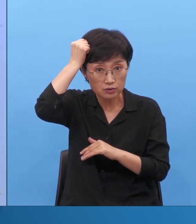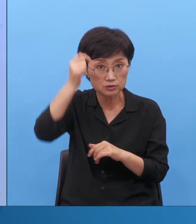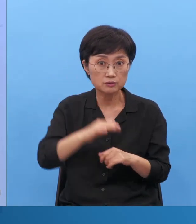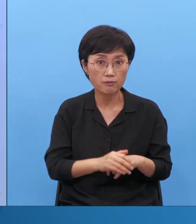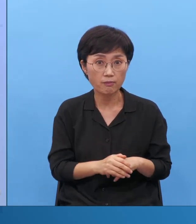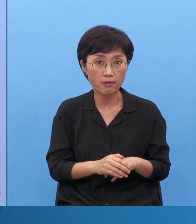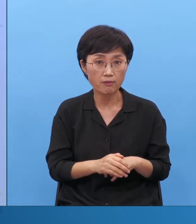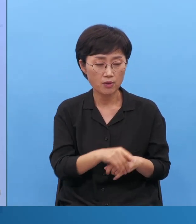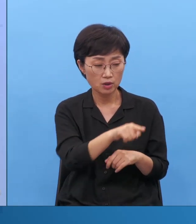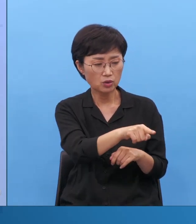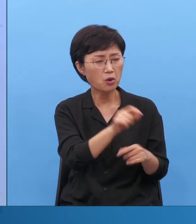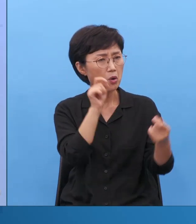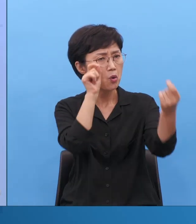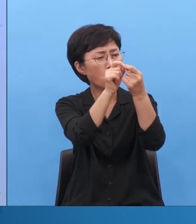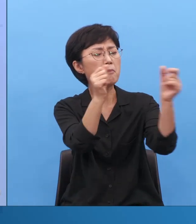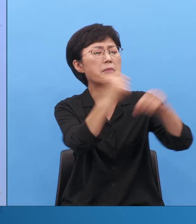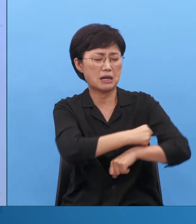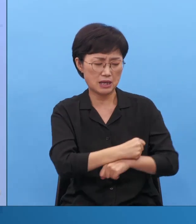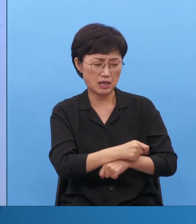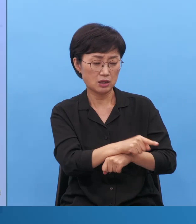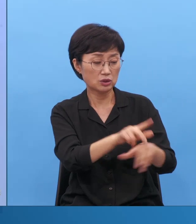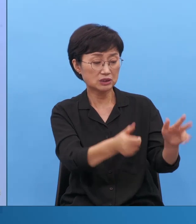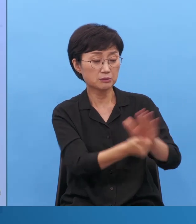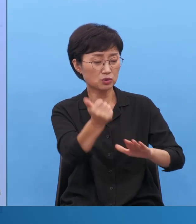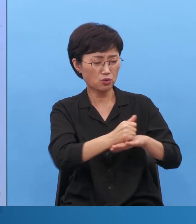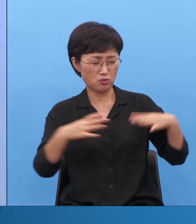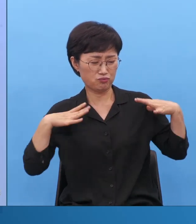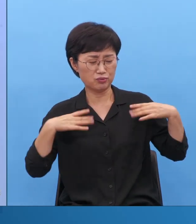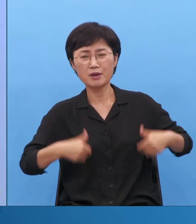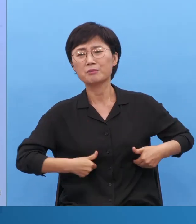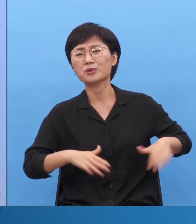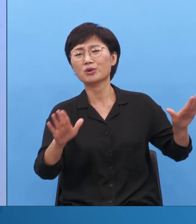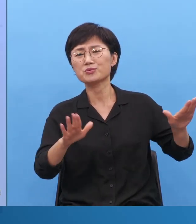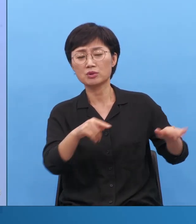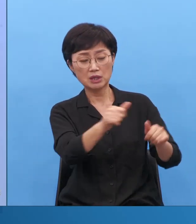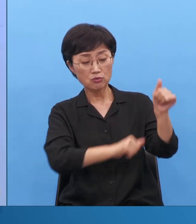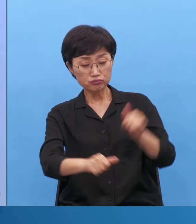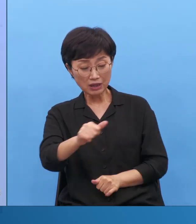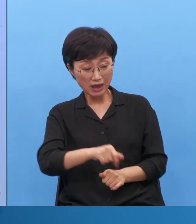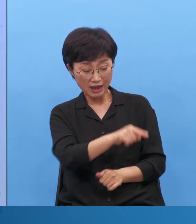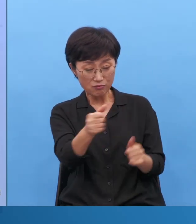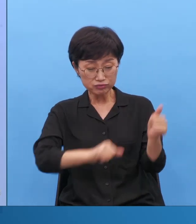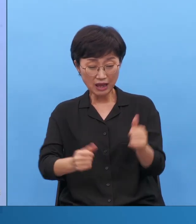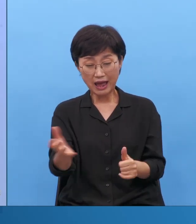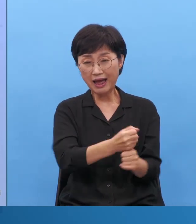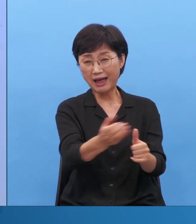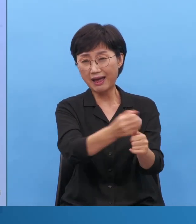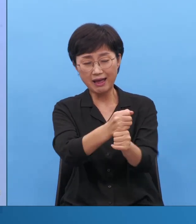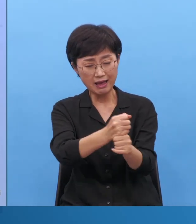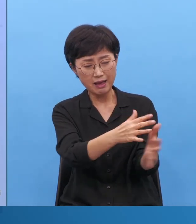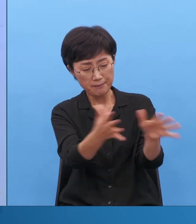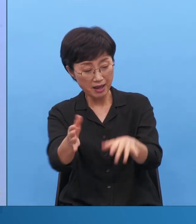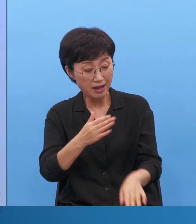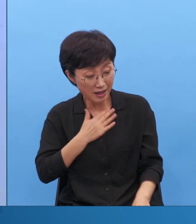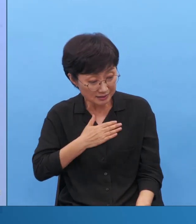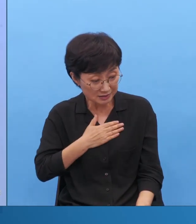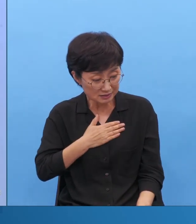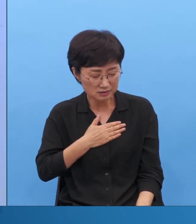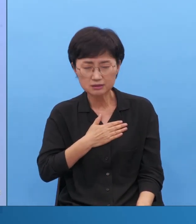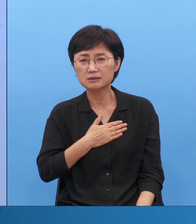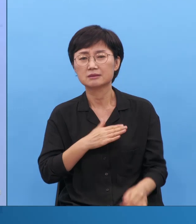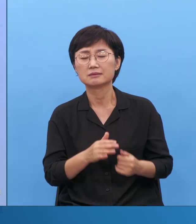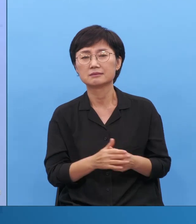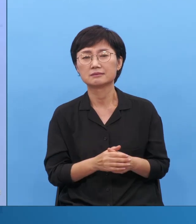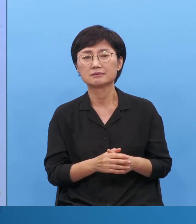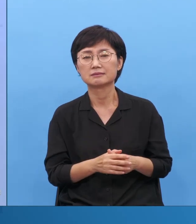네 성공한 거 아니야. So because you are not 그렇죠. born again, 네 you have 후대 not 다 잡혀갈 succeeded. 거야. Then 그 말 안 everybody will 했지만 be 그걸 taken 예수님 away. 알고 말씀하신단 말이야. Knowing all of this,